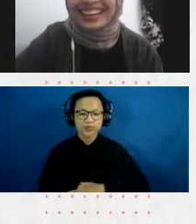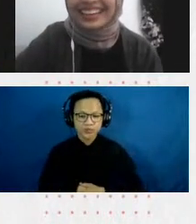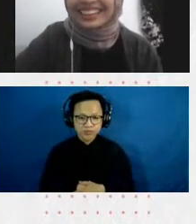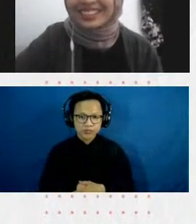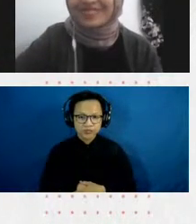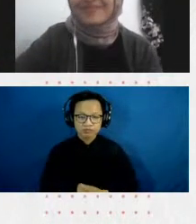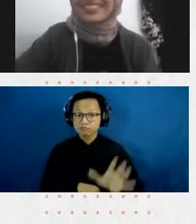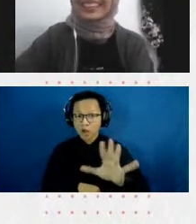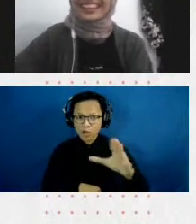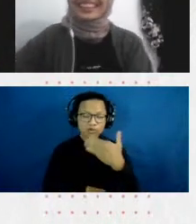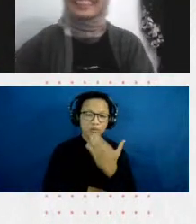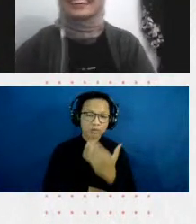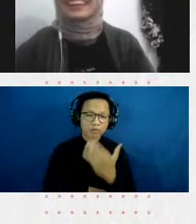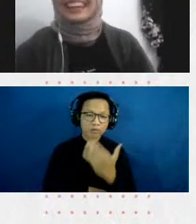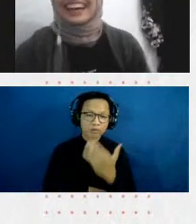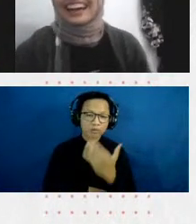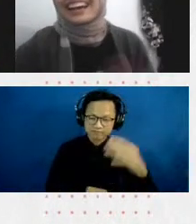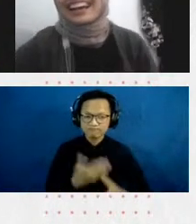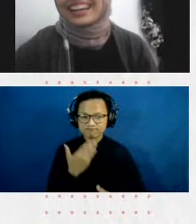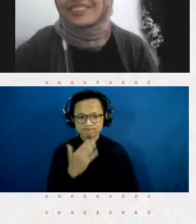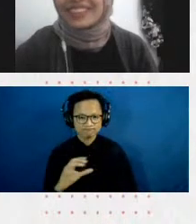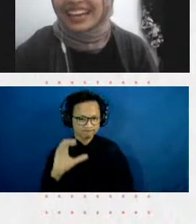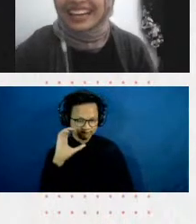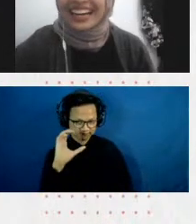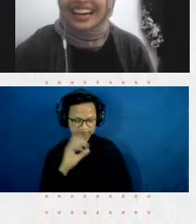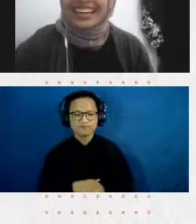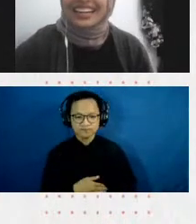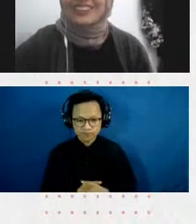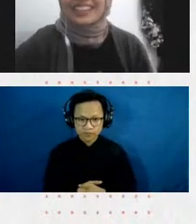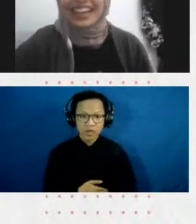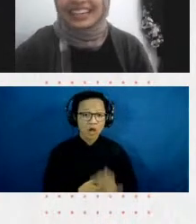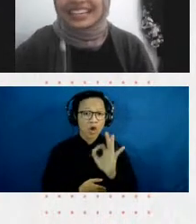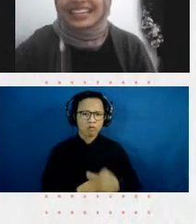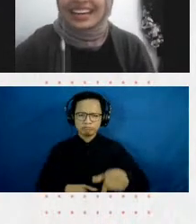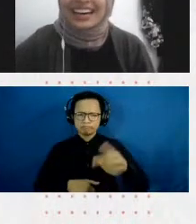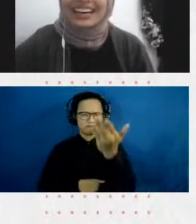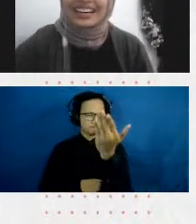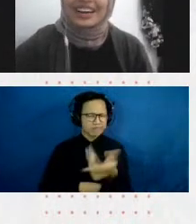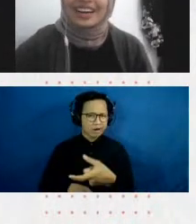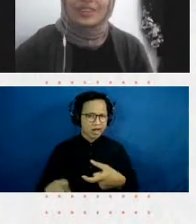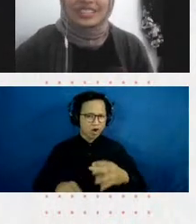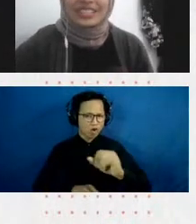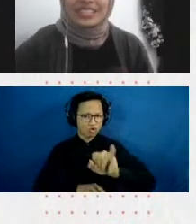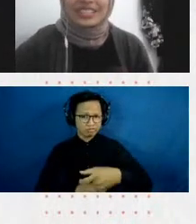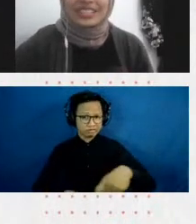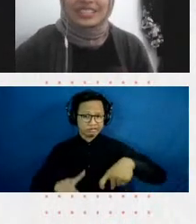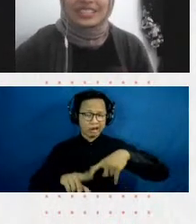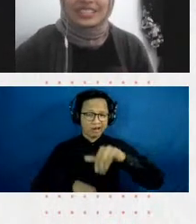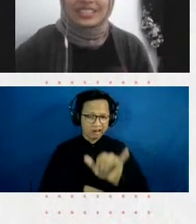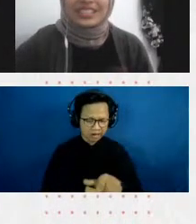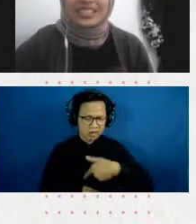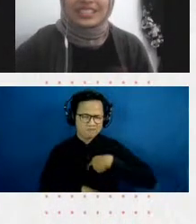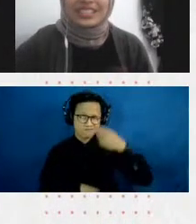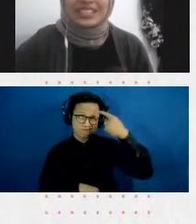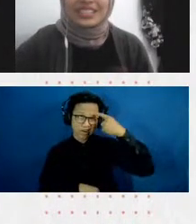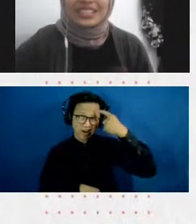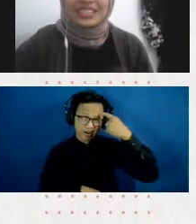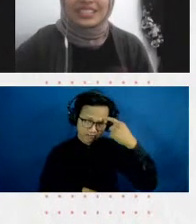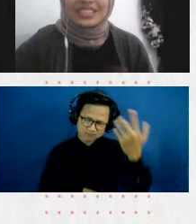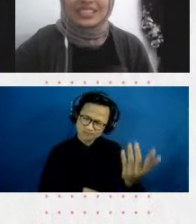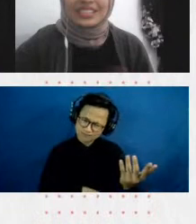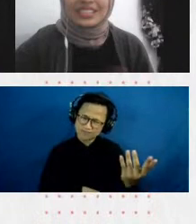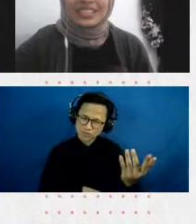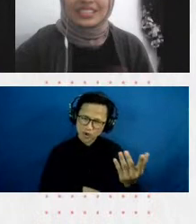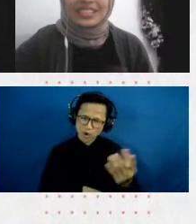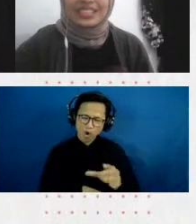Oke, halo. Halo, selamat sore. Nah Kak Novian, karena kakak dari OJK nih, aku sendiri penasaran apa aja sih jenis-jenis